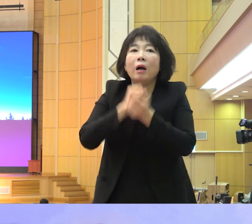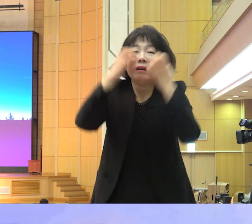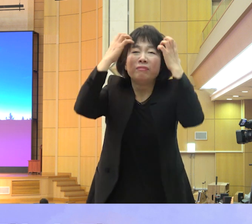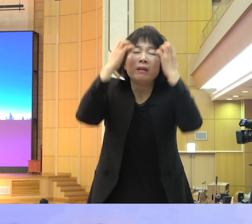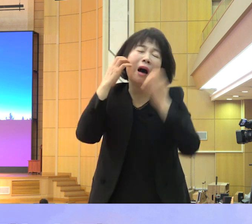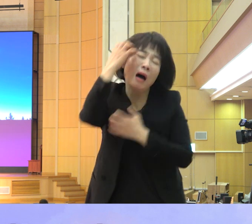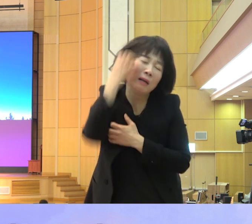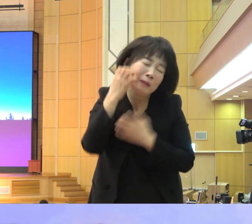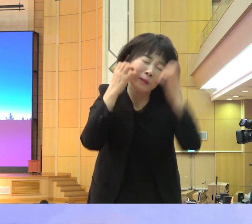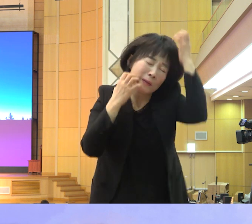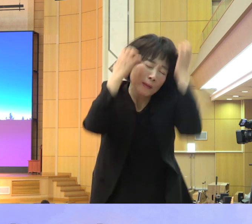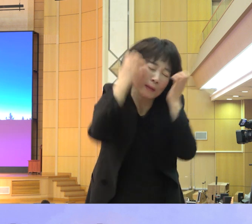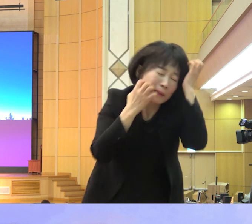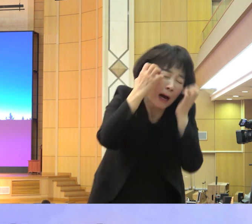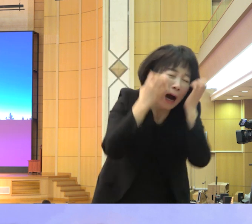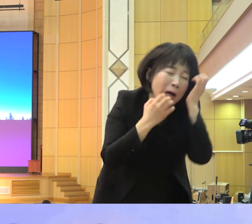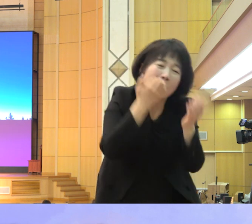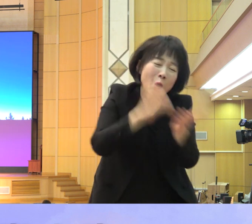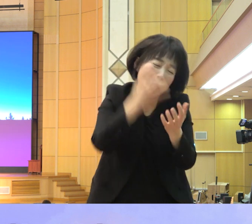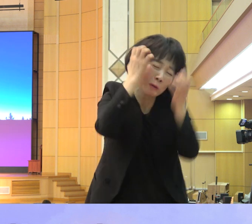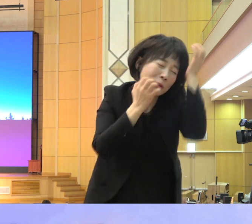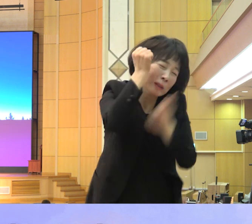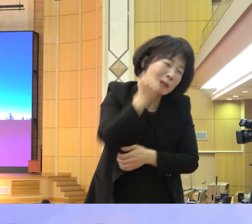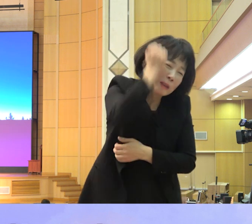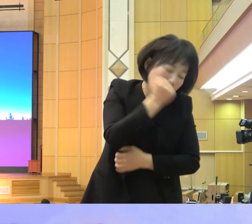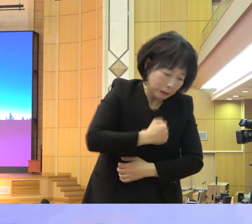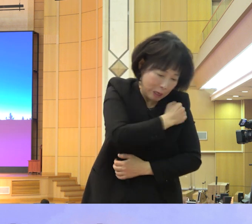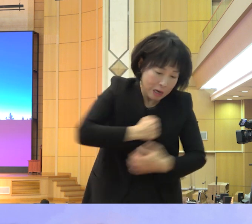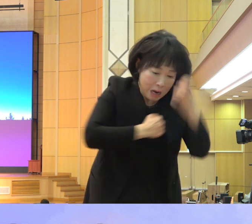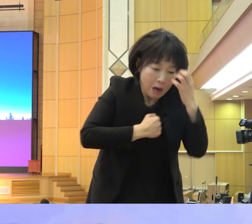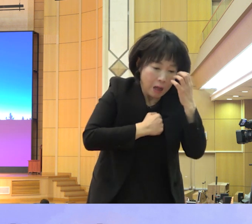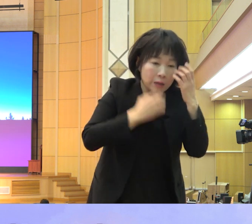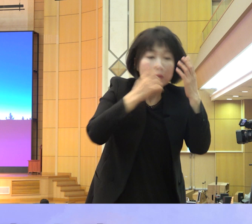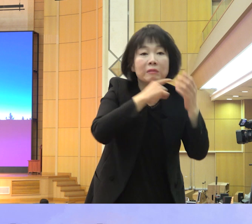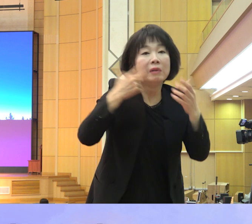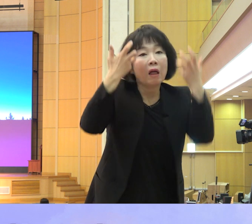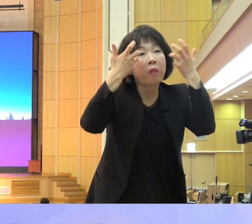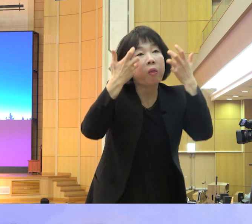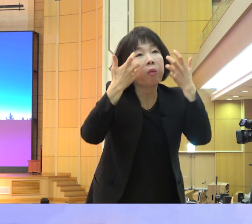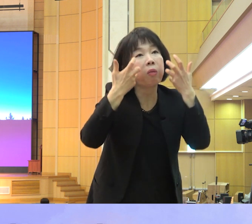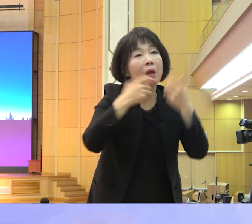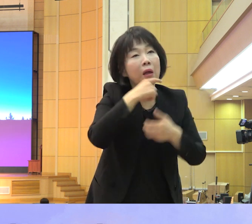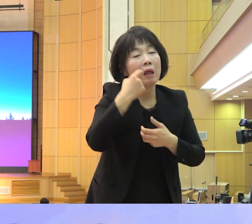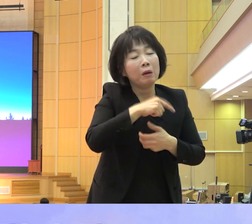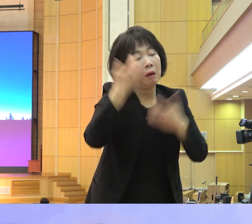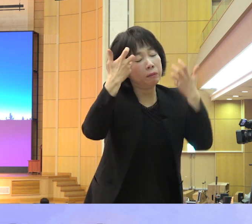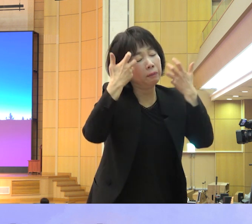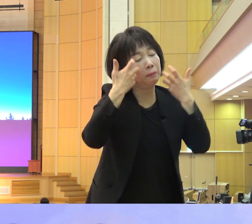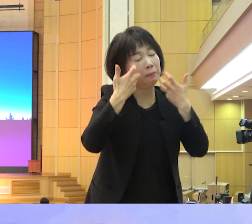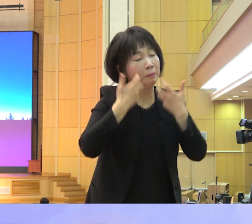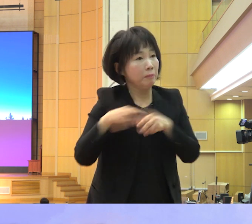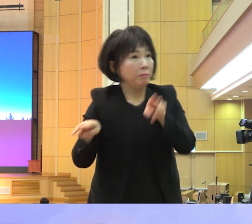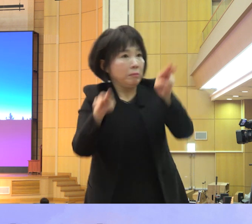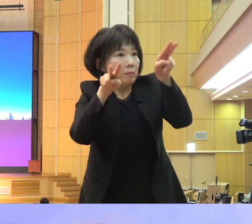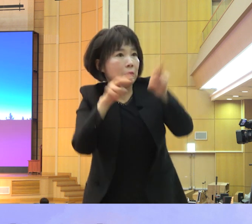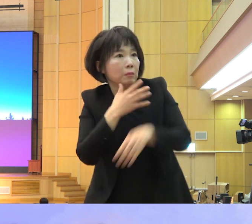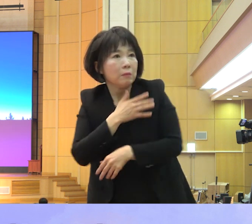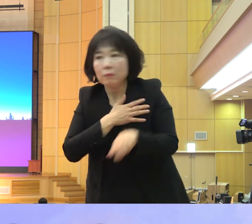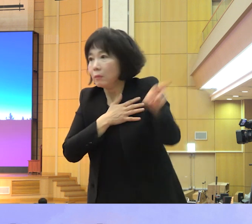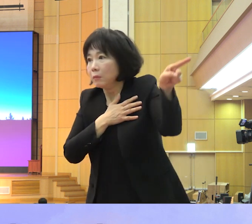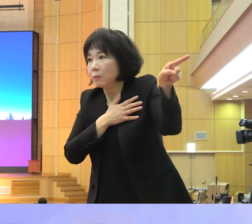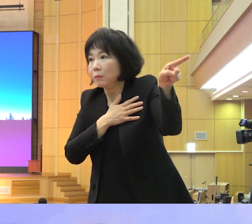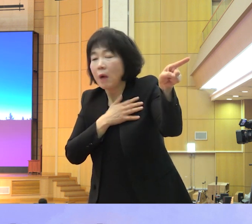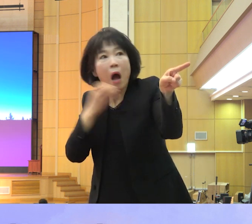얼굴도 너무 가려워서 기와 쪽으로 긁어버렸더니 그냥 코고 눈이고 그냥 입이고 알아보지 못할